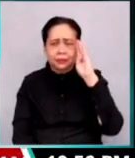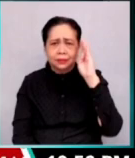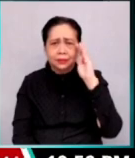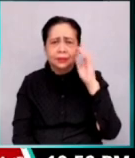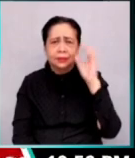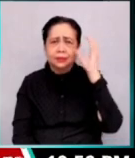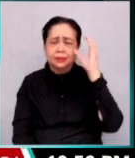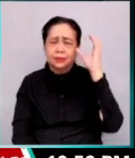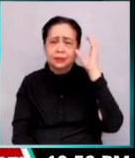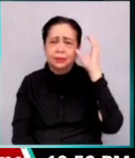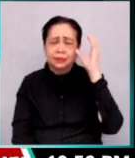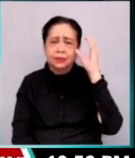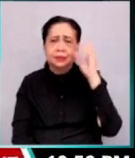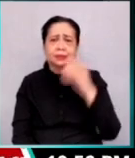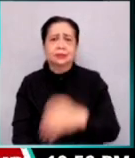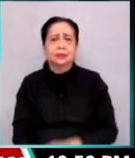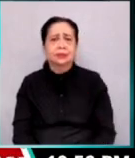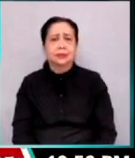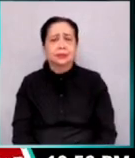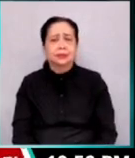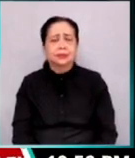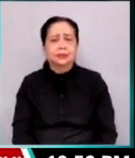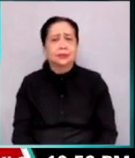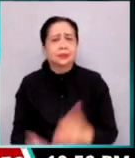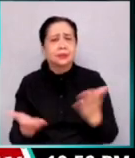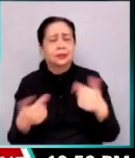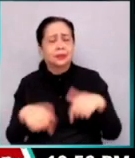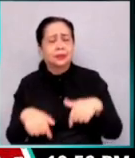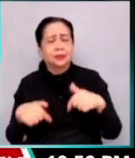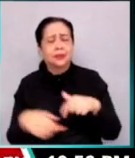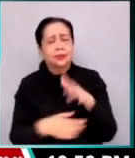Crispin! Andito ang nanay!